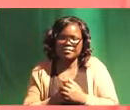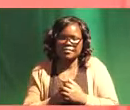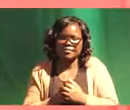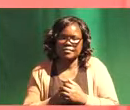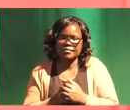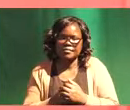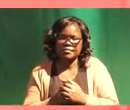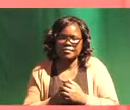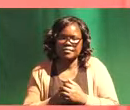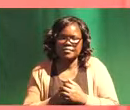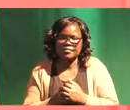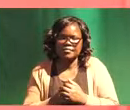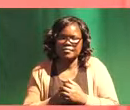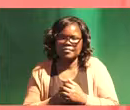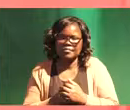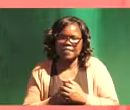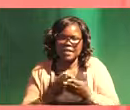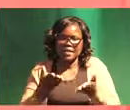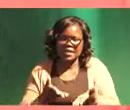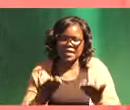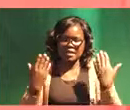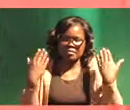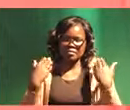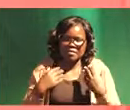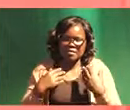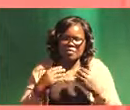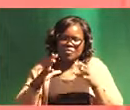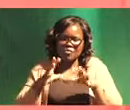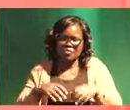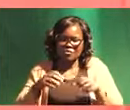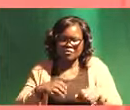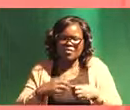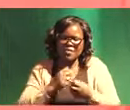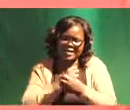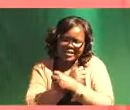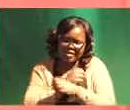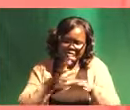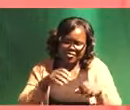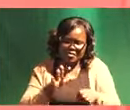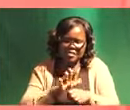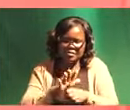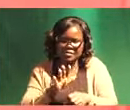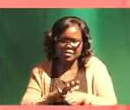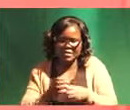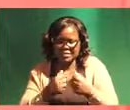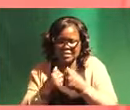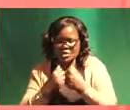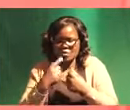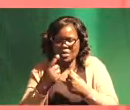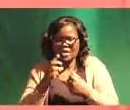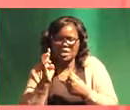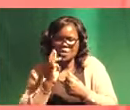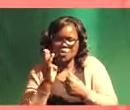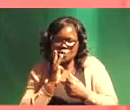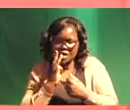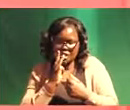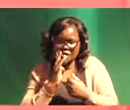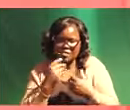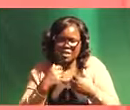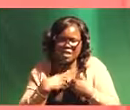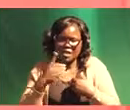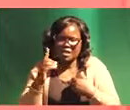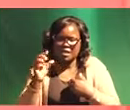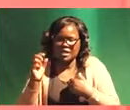mheshimiwa rais. Hapa Meru sisi ni wakulima na tunapenda kulima sana. Challenge moja ni maji. Tuko na